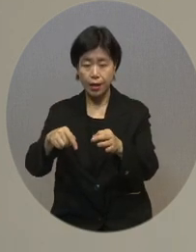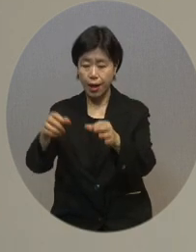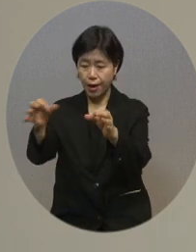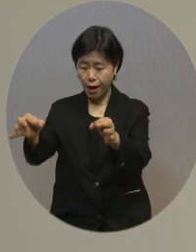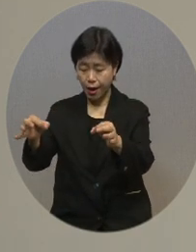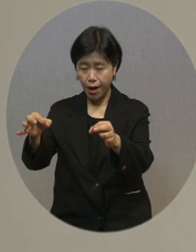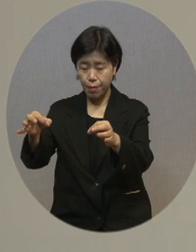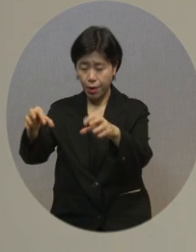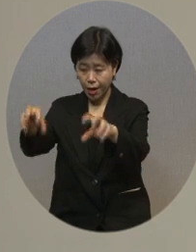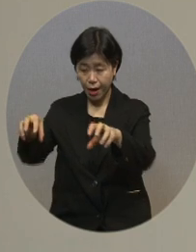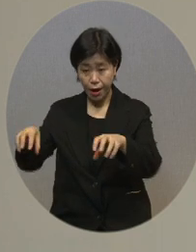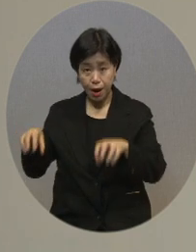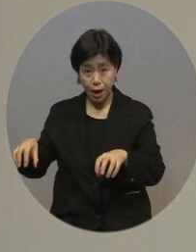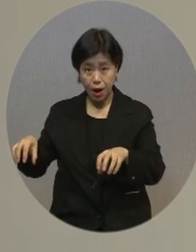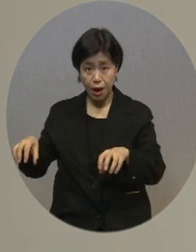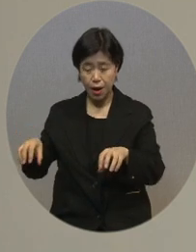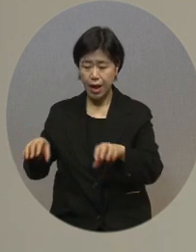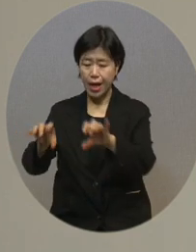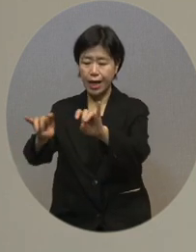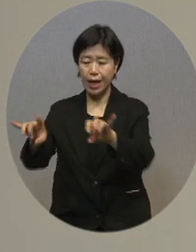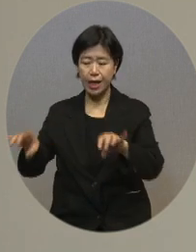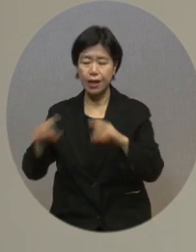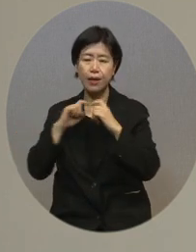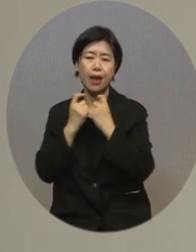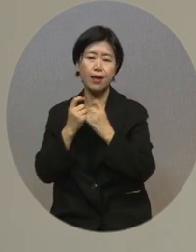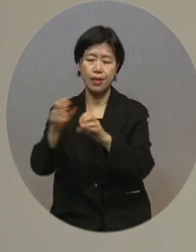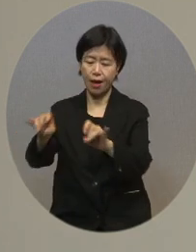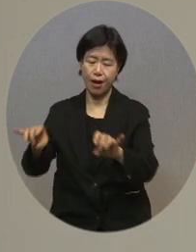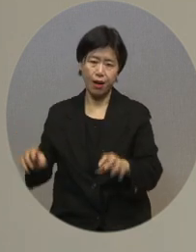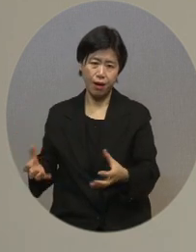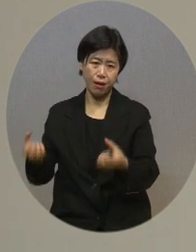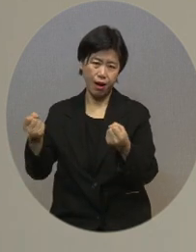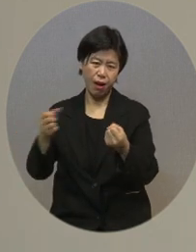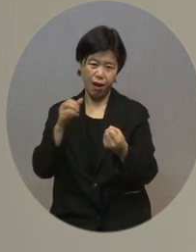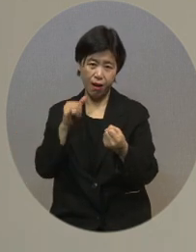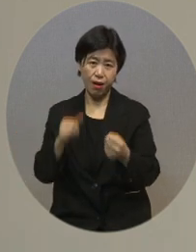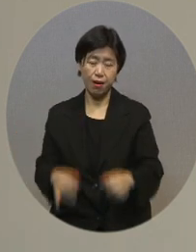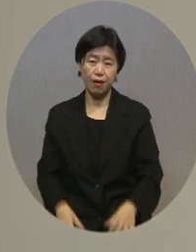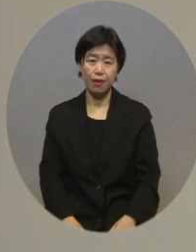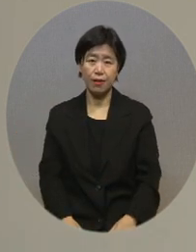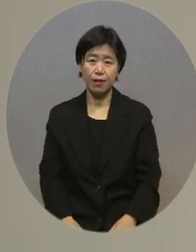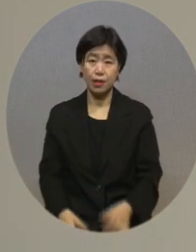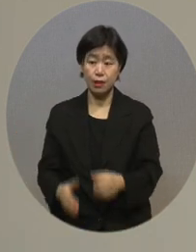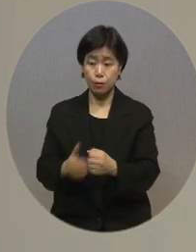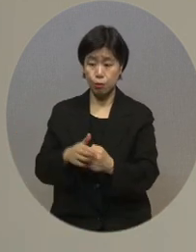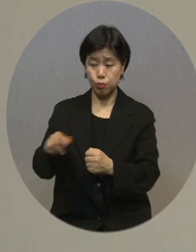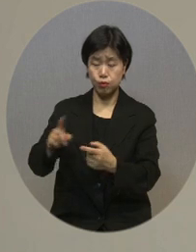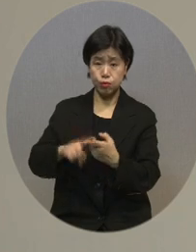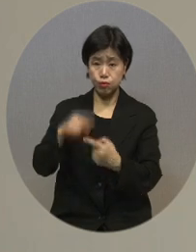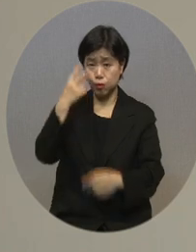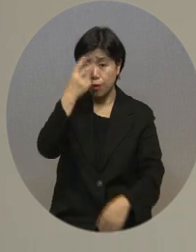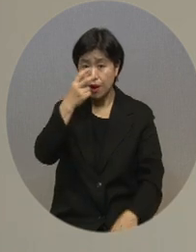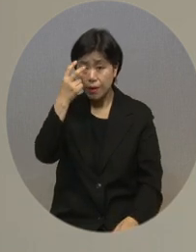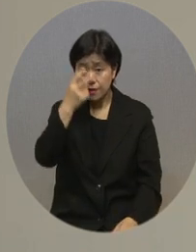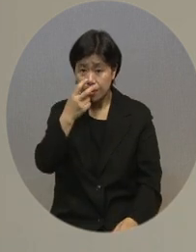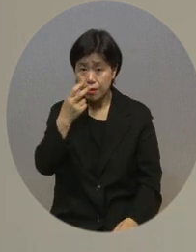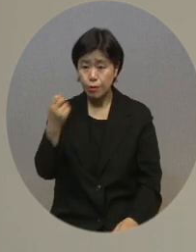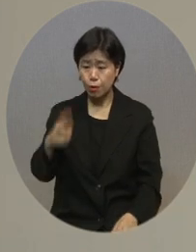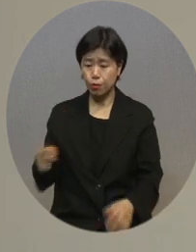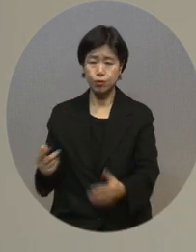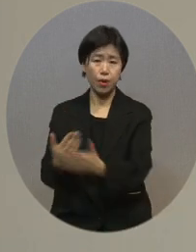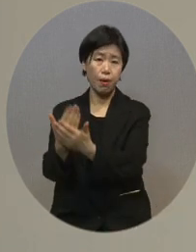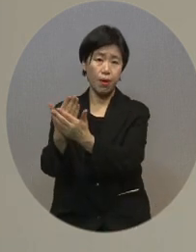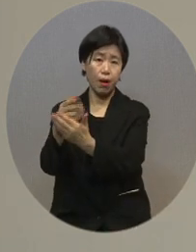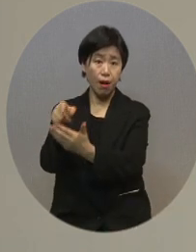이제 정부에서 관리를 하고 있는 소유로 되어 있는데 그러다 보니까 시장을 관리하고